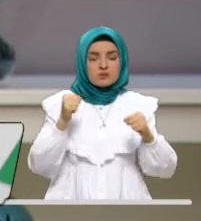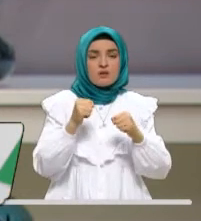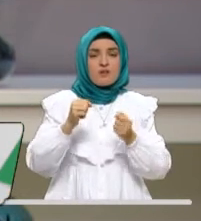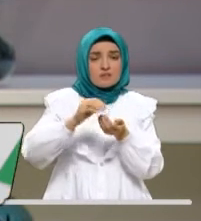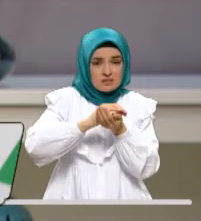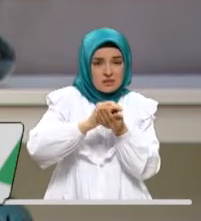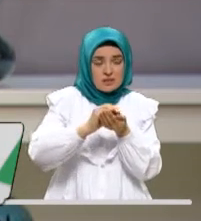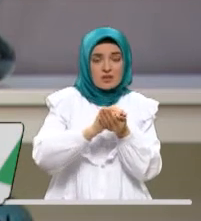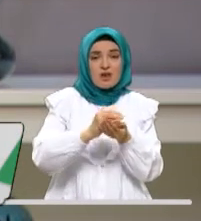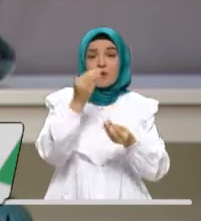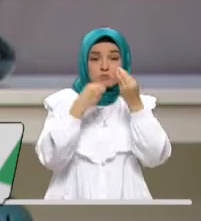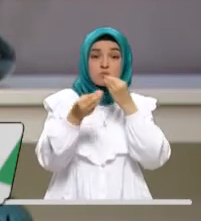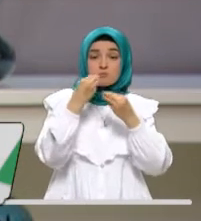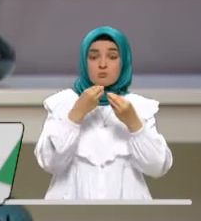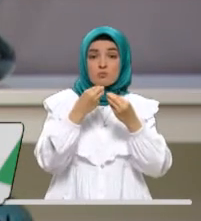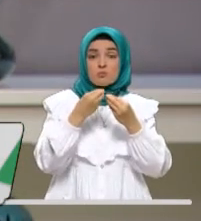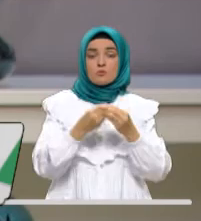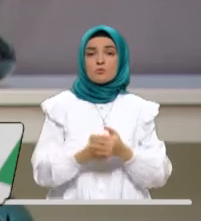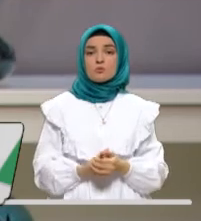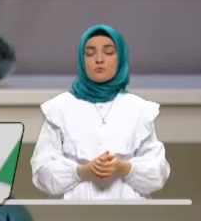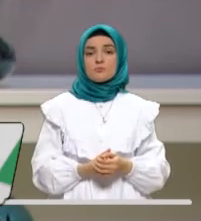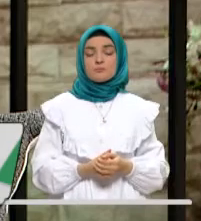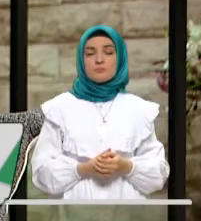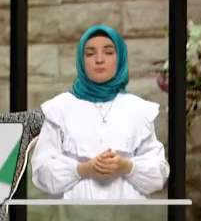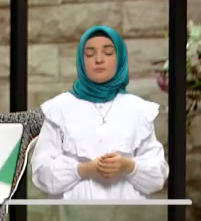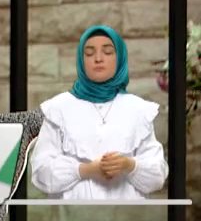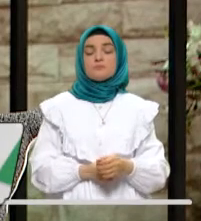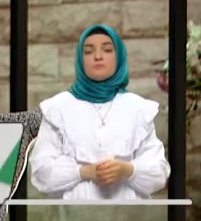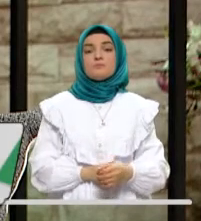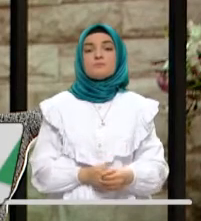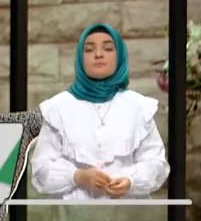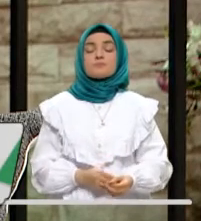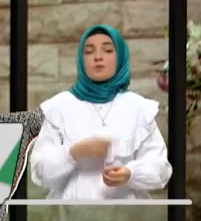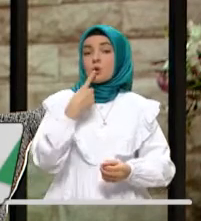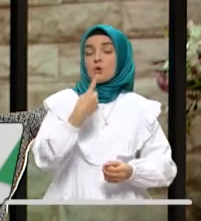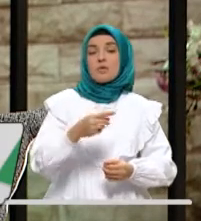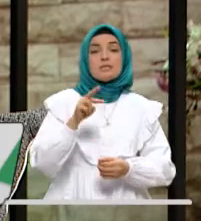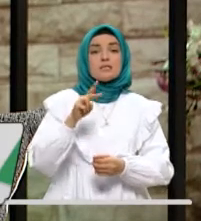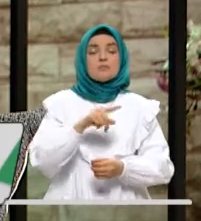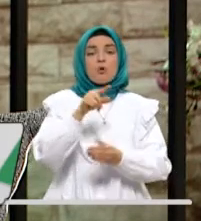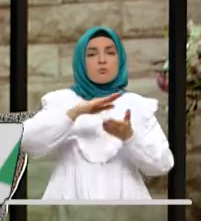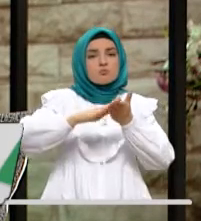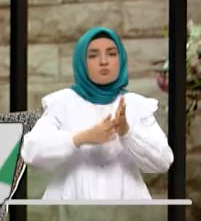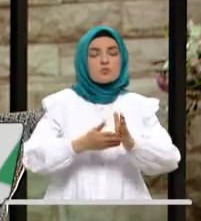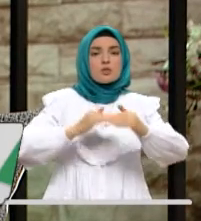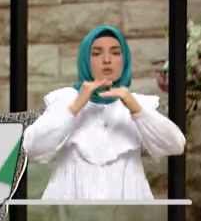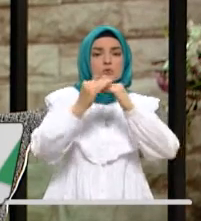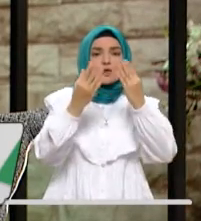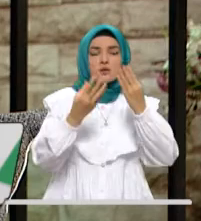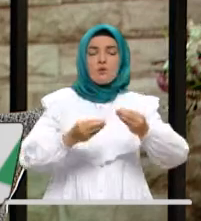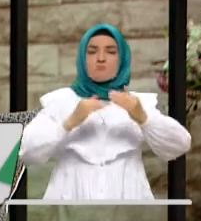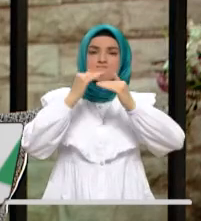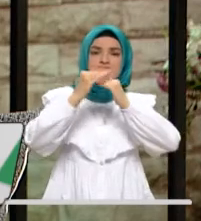kilo. Evet, yani 2 kilo katkı maddesi bir şey. Alıyoruz. Belirttiğiniz gibi o bulaşıkların üzerinde kalan katman